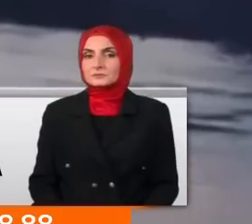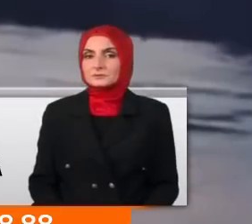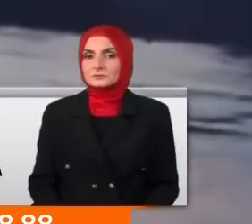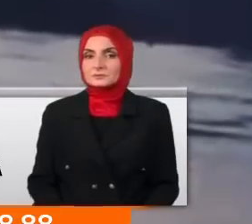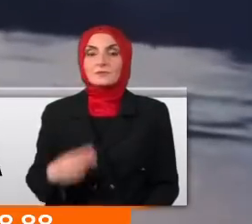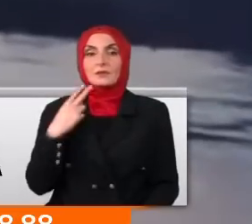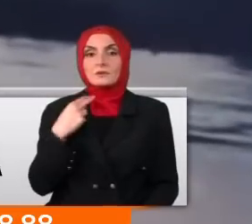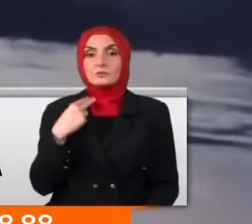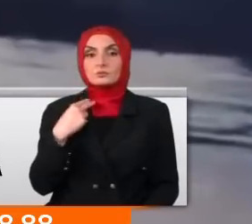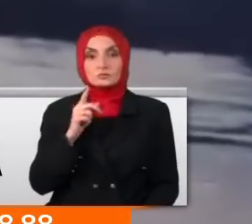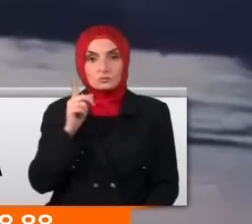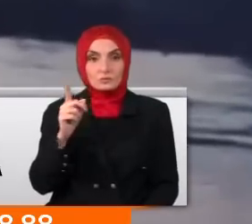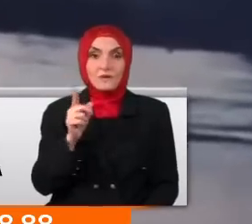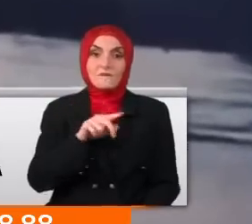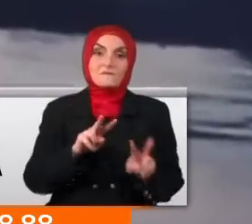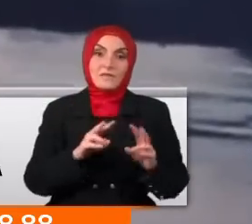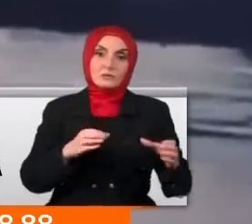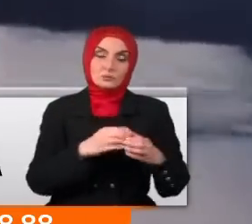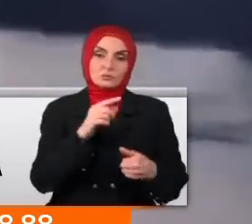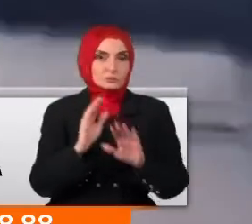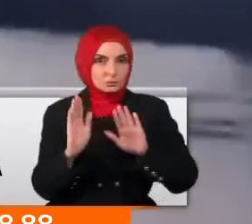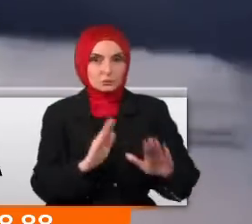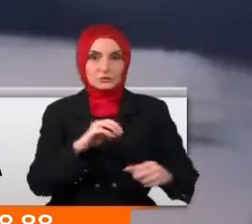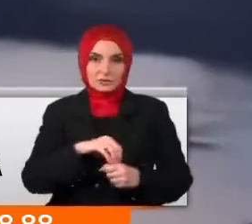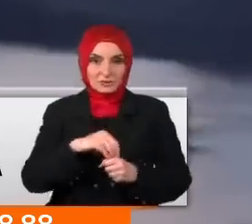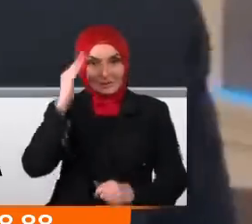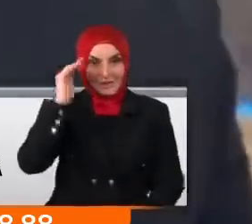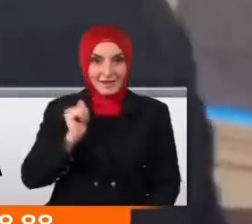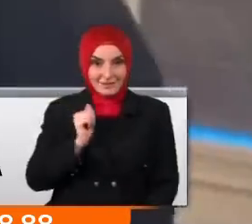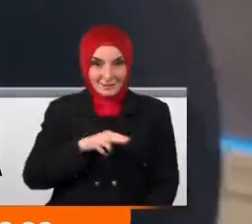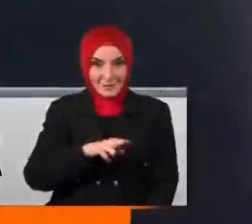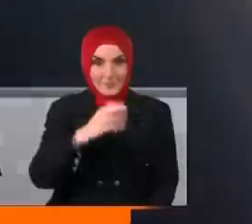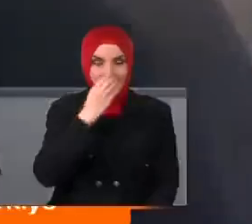Rusya Wagner'i durdurabilmek için askerlerin geçeceği bir köprüyü böyle vurdu.